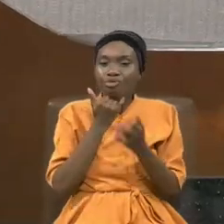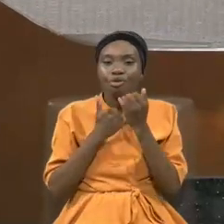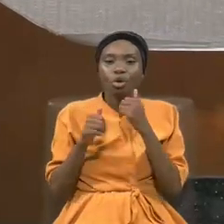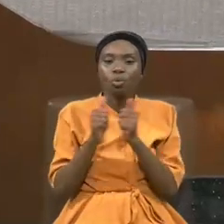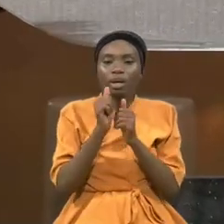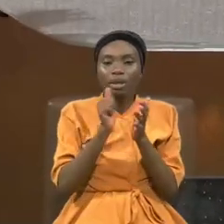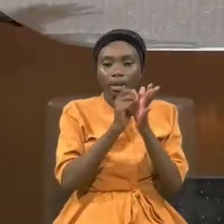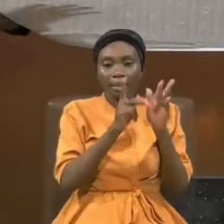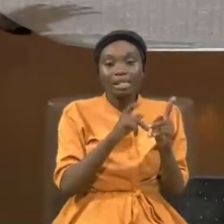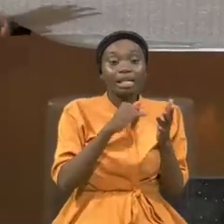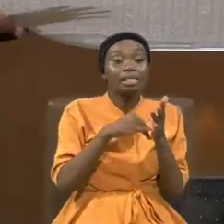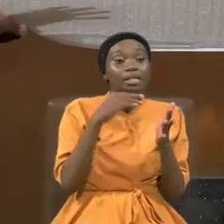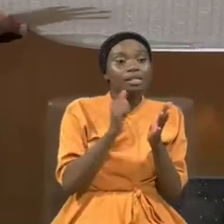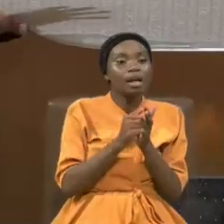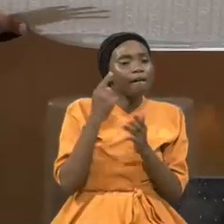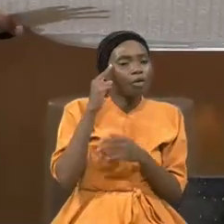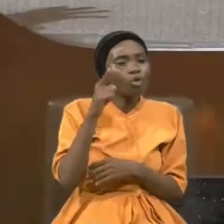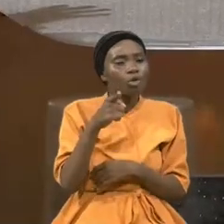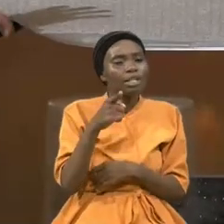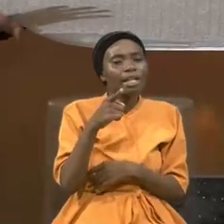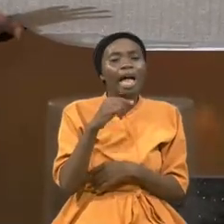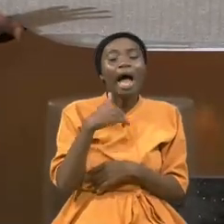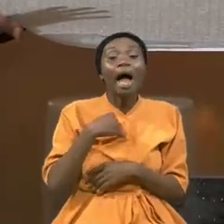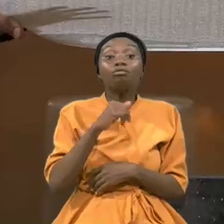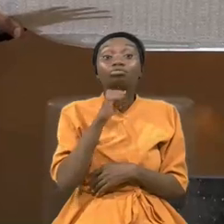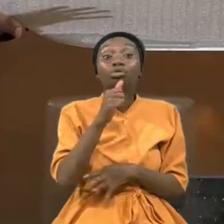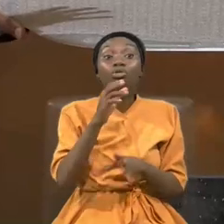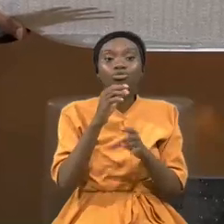cette personne. Et dit...